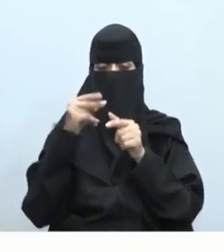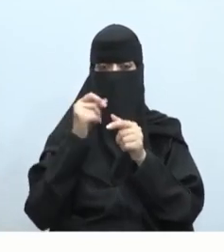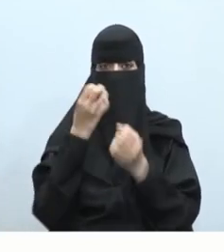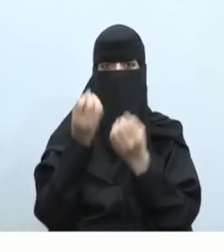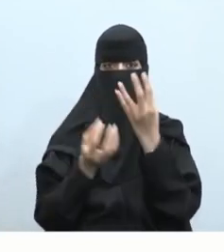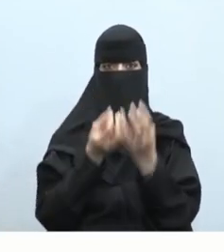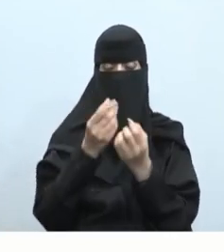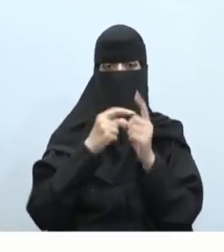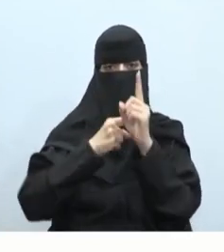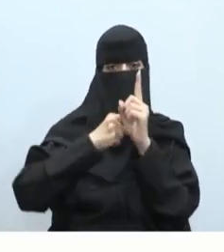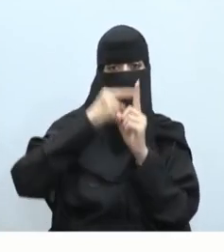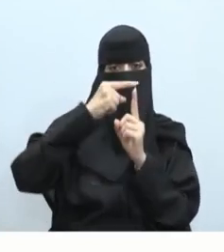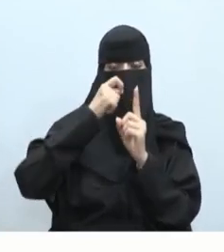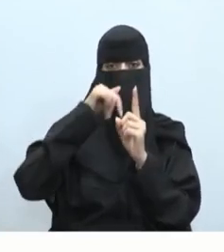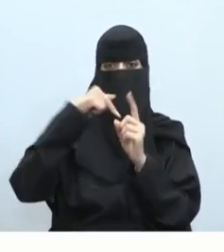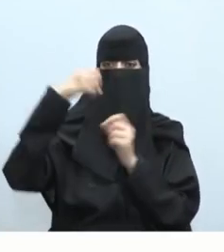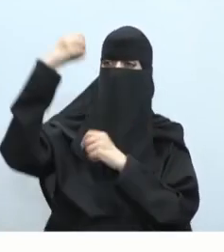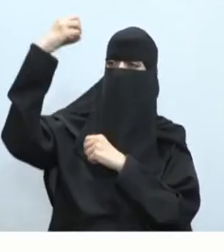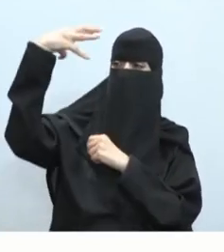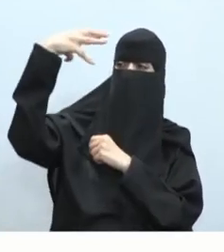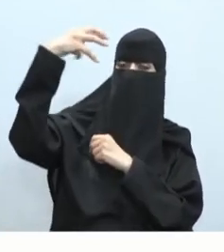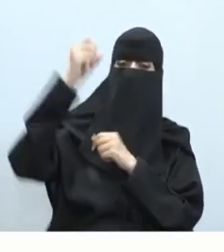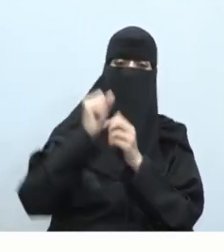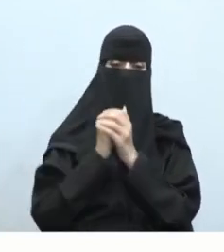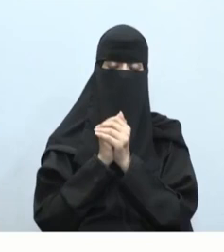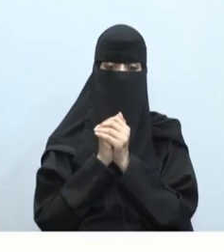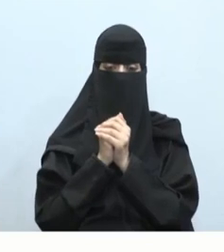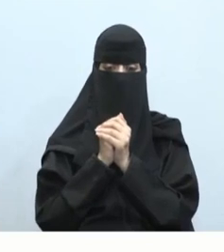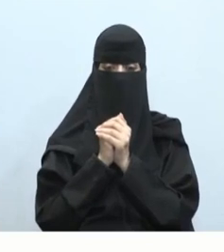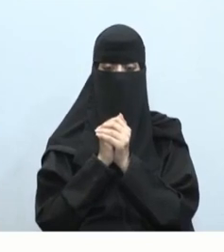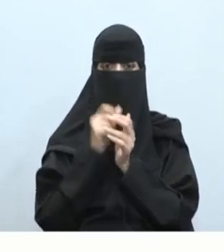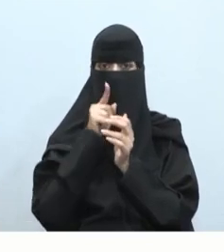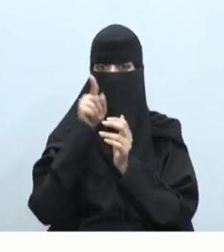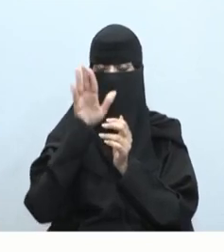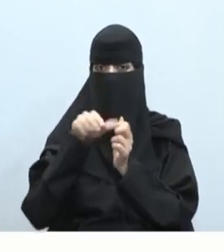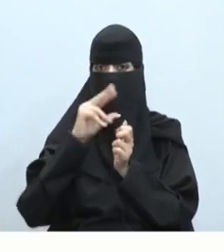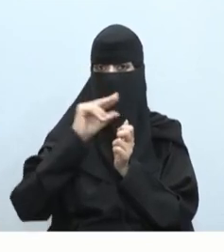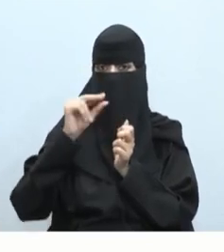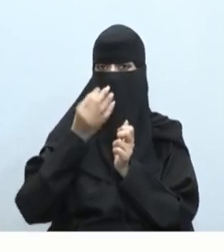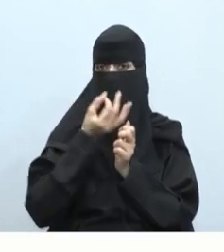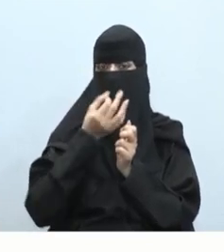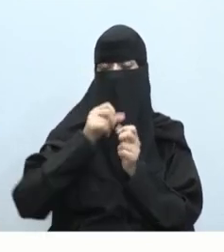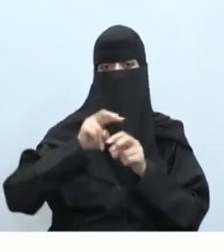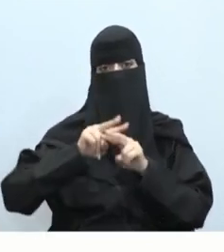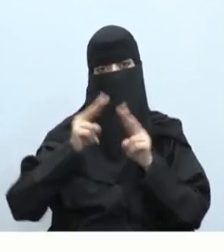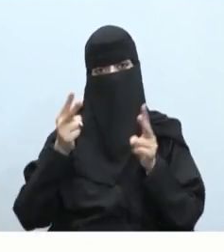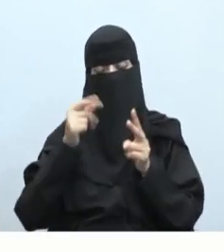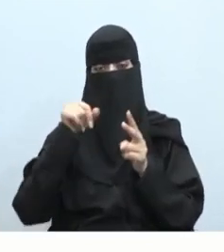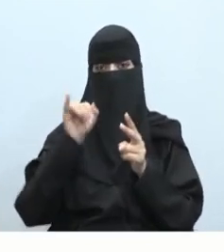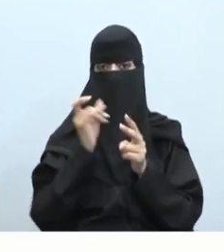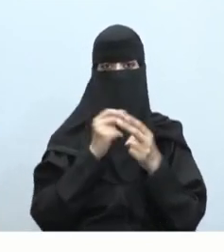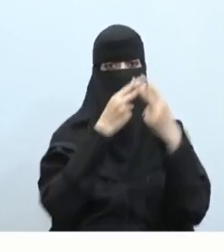حراره وضوء ابنائي الطلاب فهذه كما ذكرنا انها تختلف من نجم